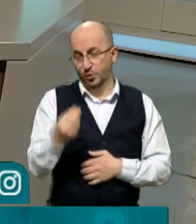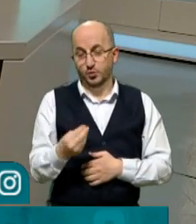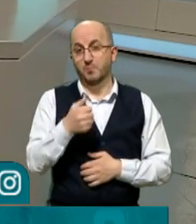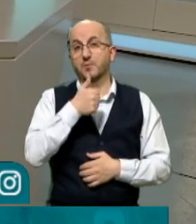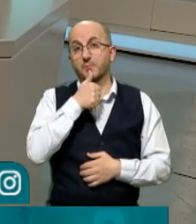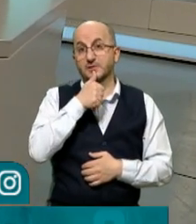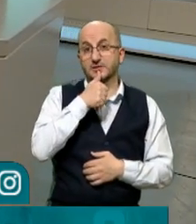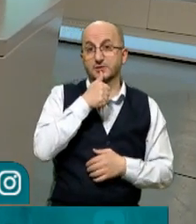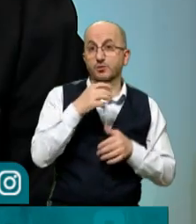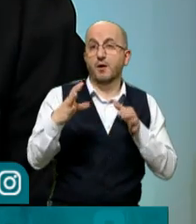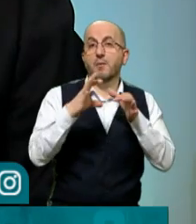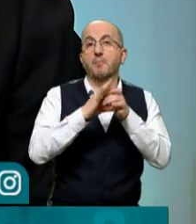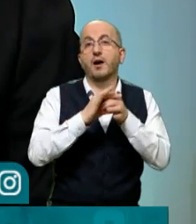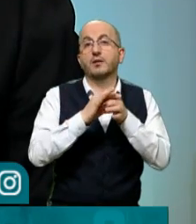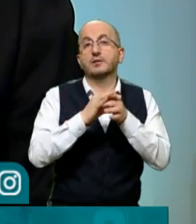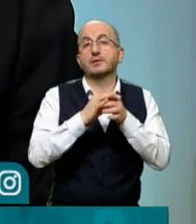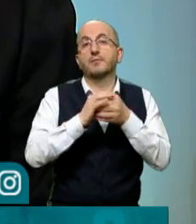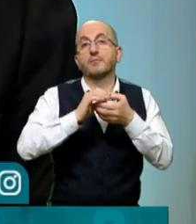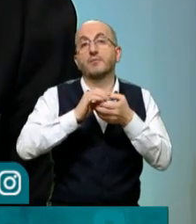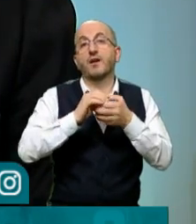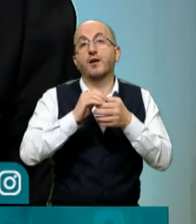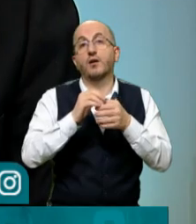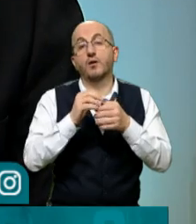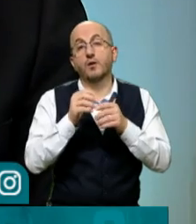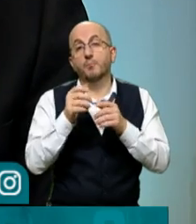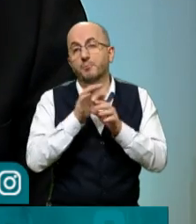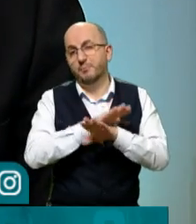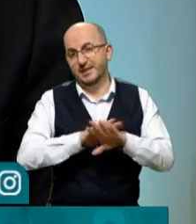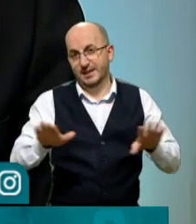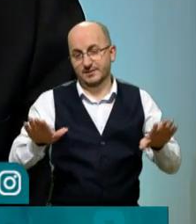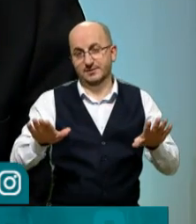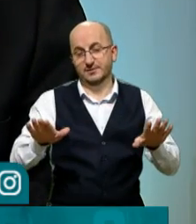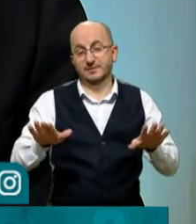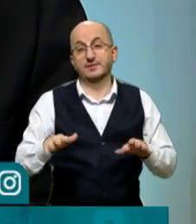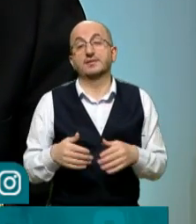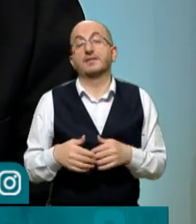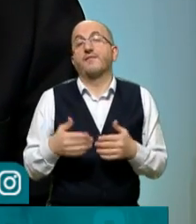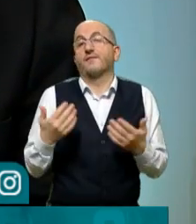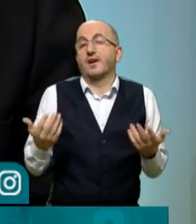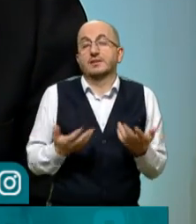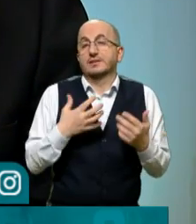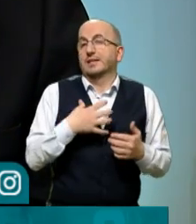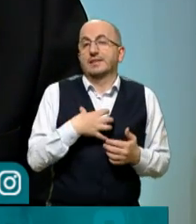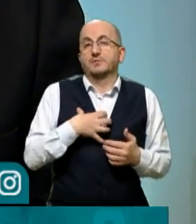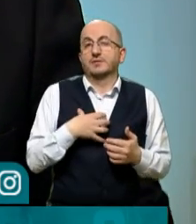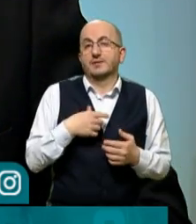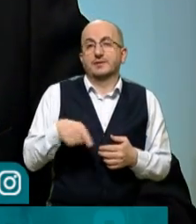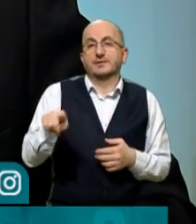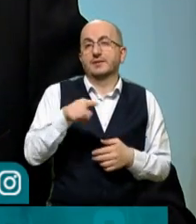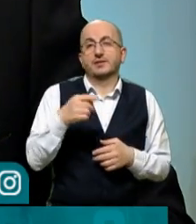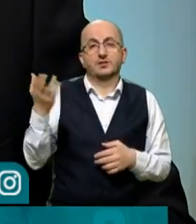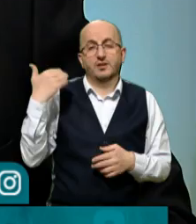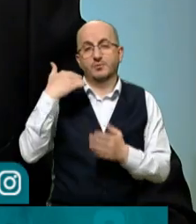onun üzerindeki velayeti biter. Velayeti biter. Dolayısıyla farz edelim kendimizden, sizden misal veriyorum.